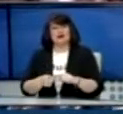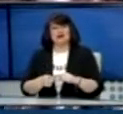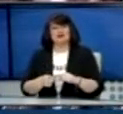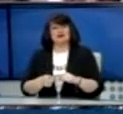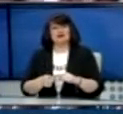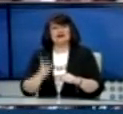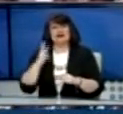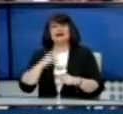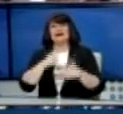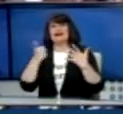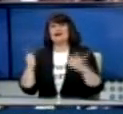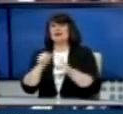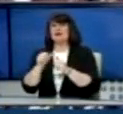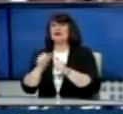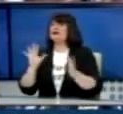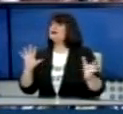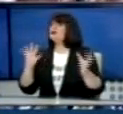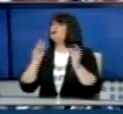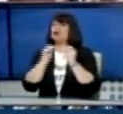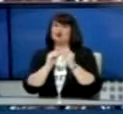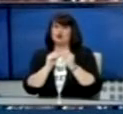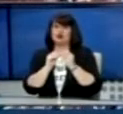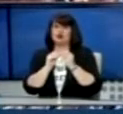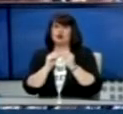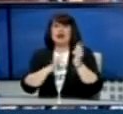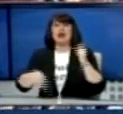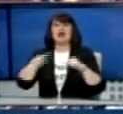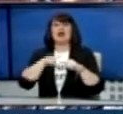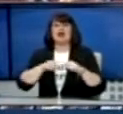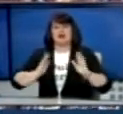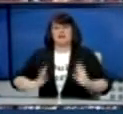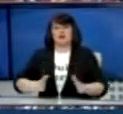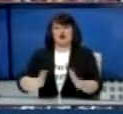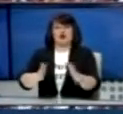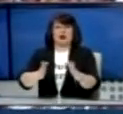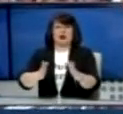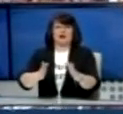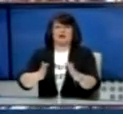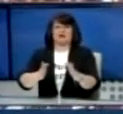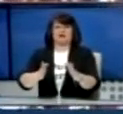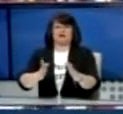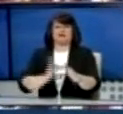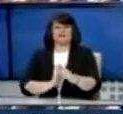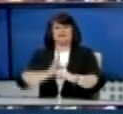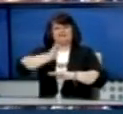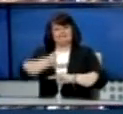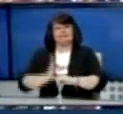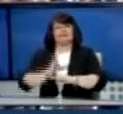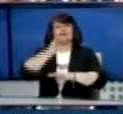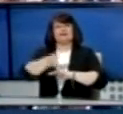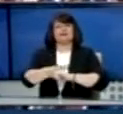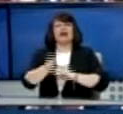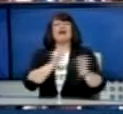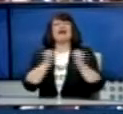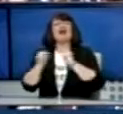πολύ μεγάλη σημασία και αξία συνολικά στη Θράκη, αλλά ειδικά ο Εύρος καθίζεται ένα πολύ κομβικό